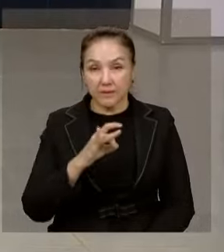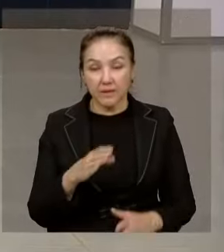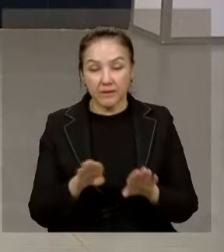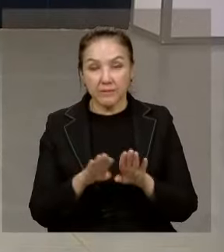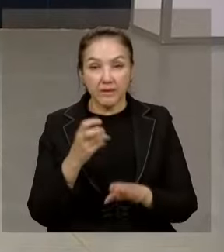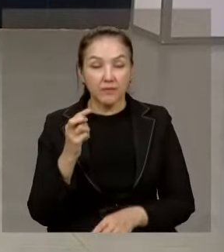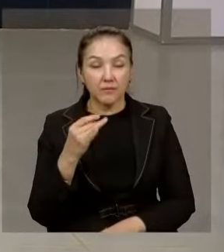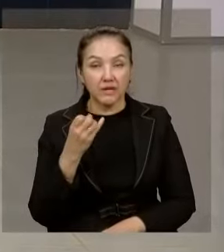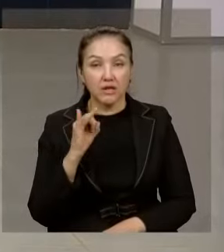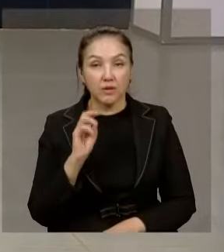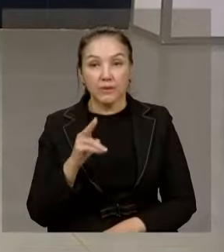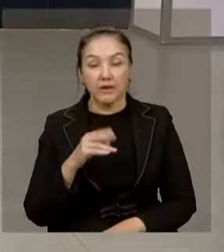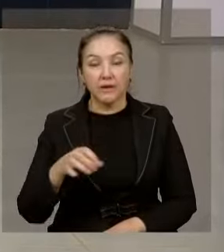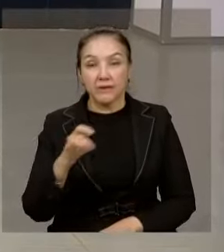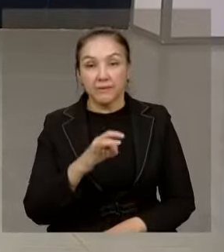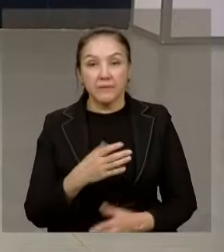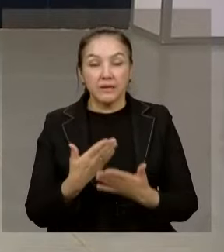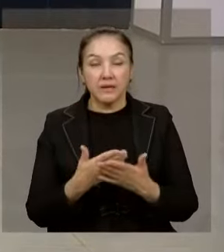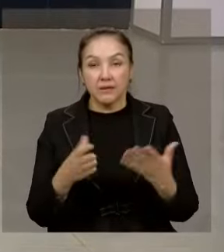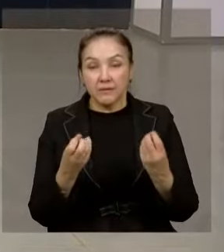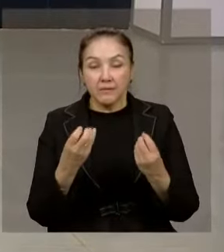а также посёлок жарык в